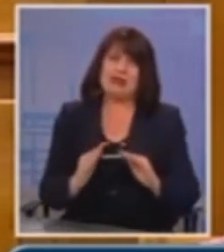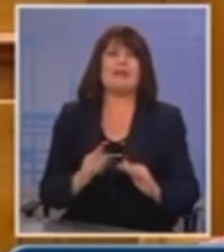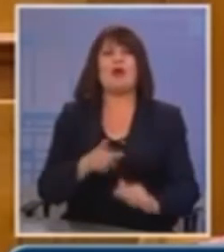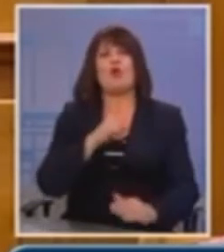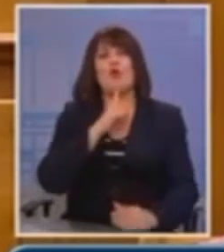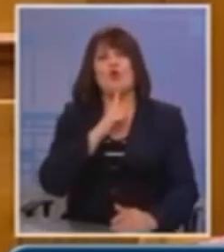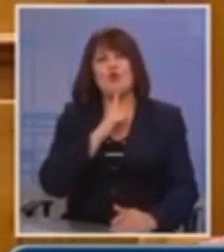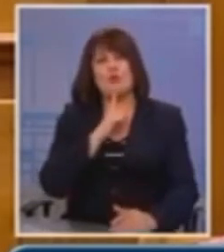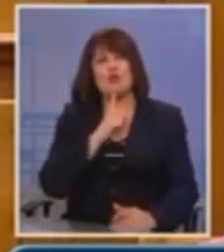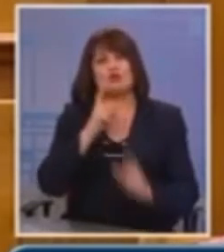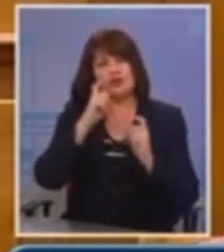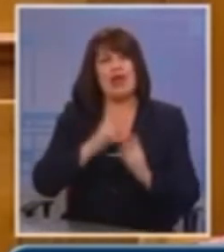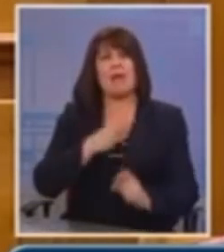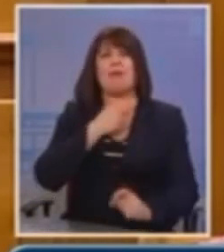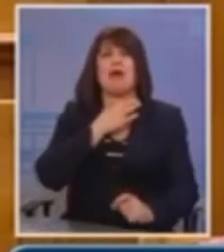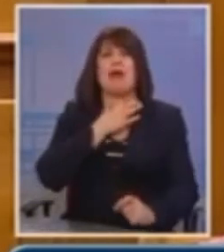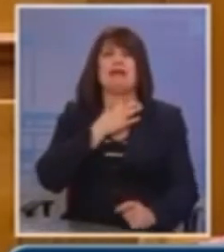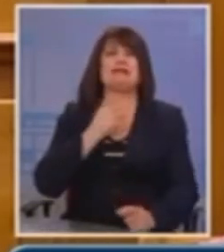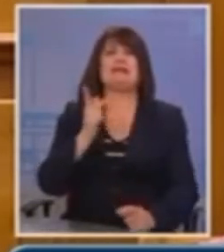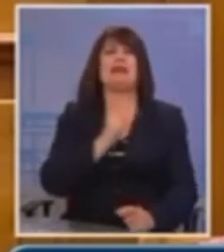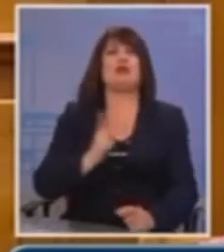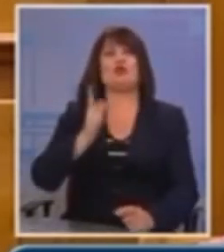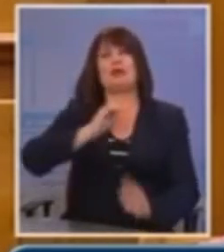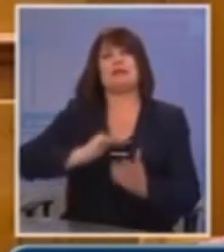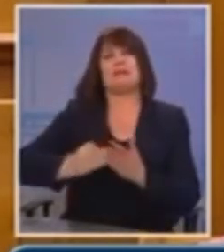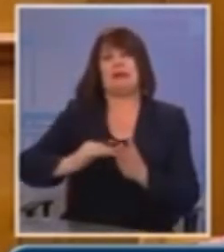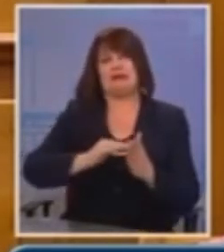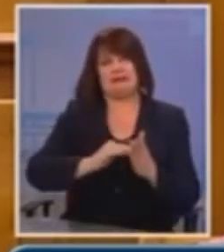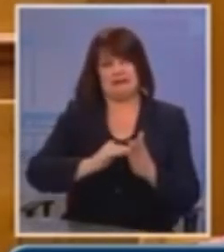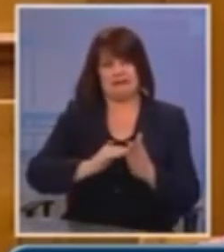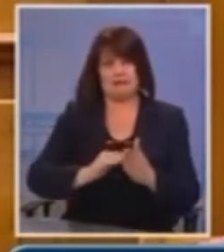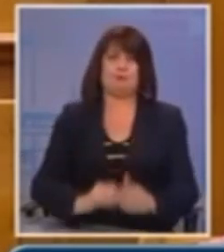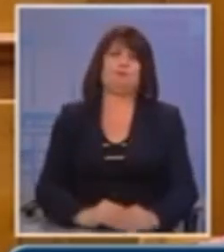όπως και τις απαραίτητες κοινωνικές υπηρεσίες.